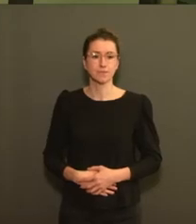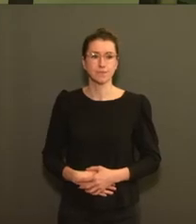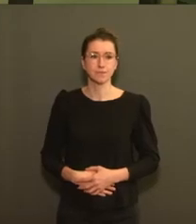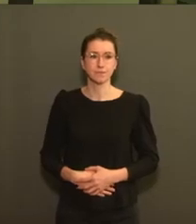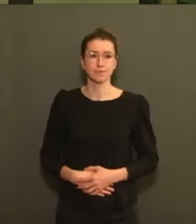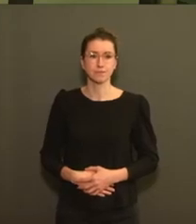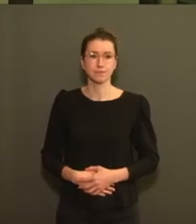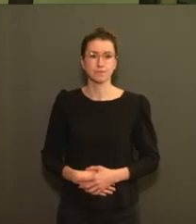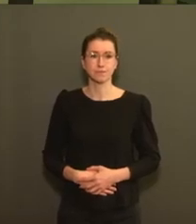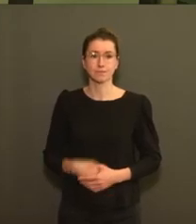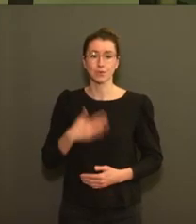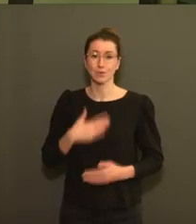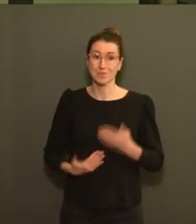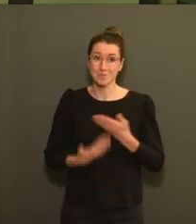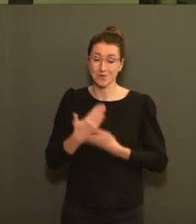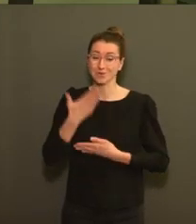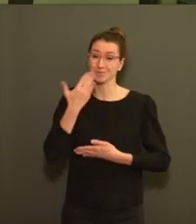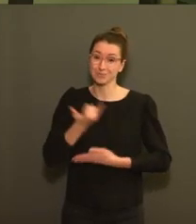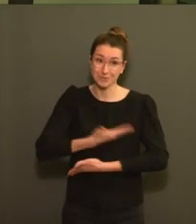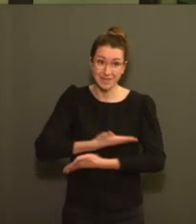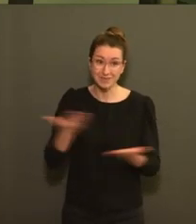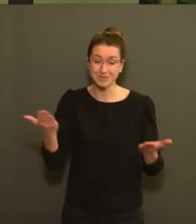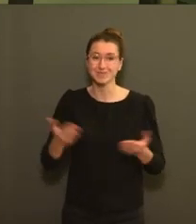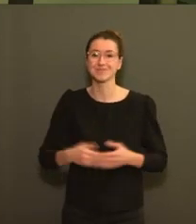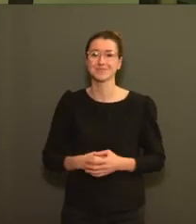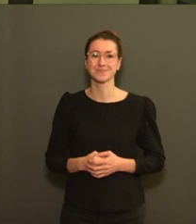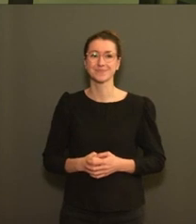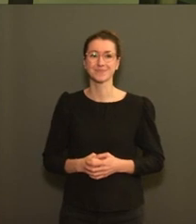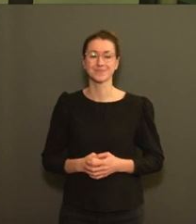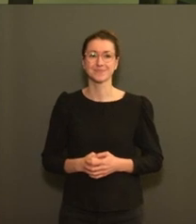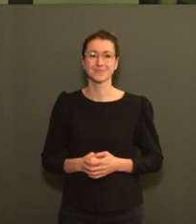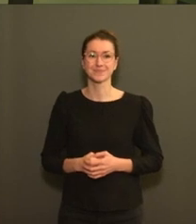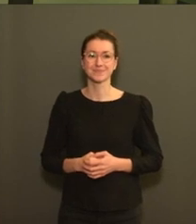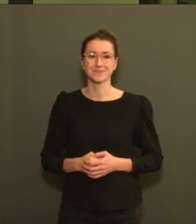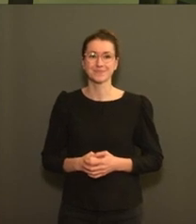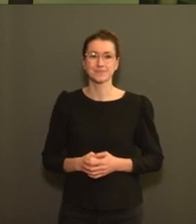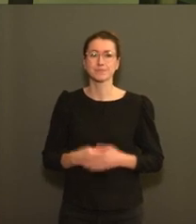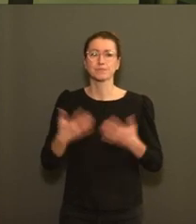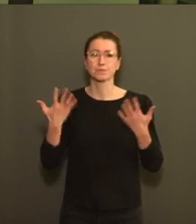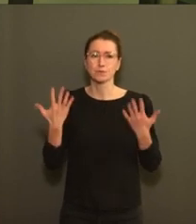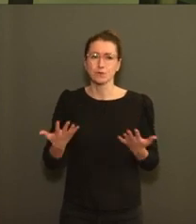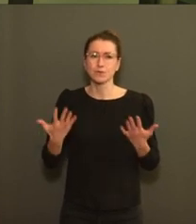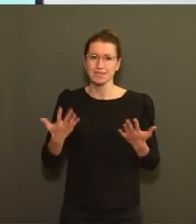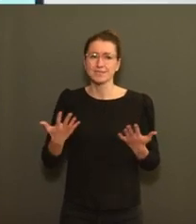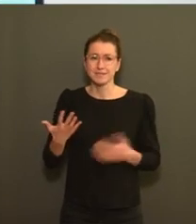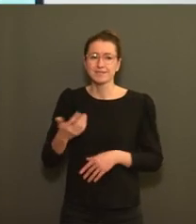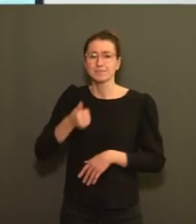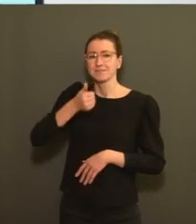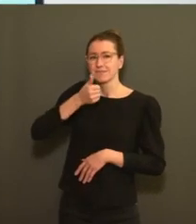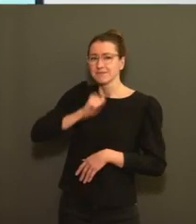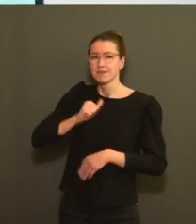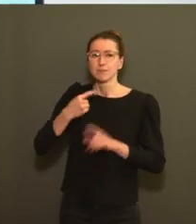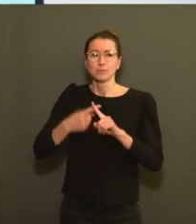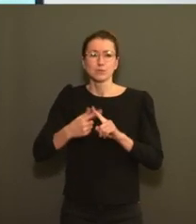Goedendag iedereen, bonjour à toutes, bonjour à tous. Alors nous voudrions aujourd'hui, Steven et moi, modifier